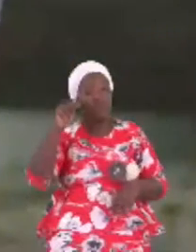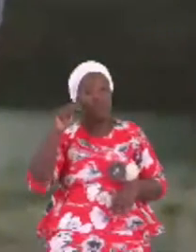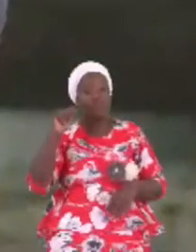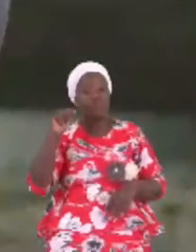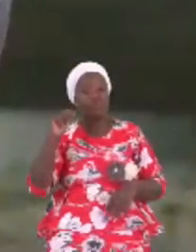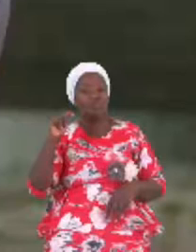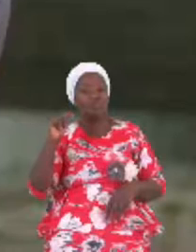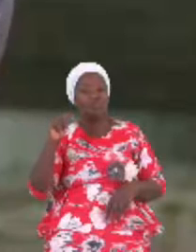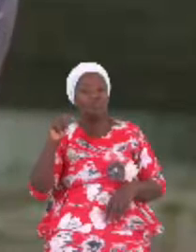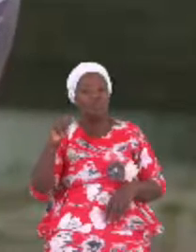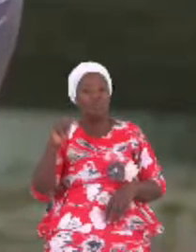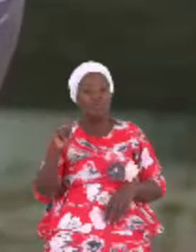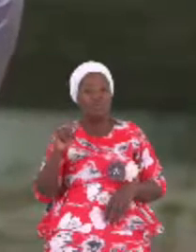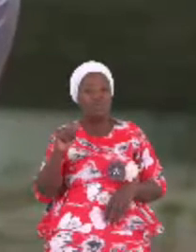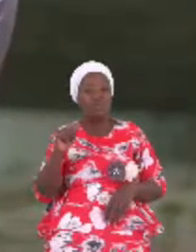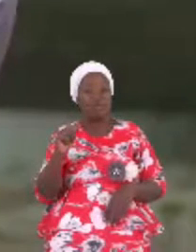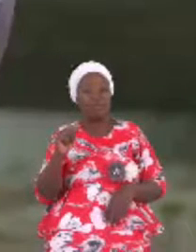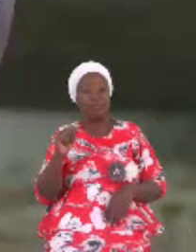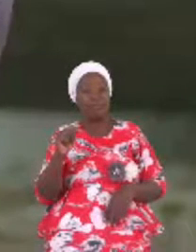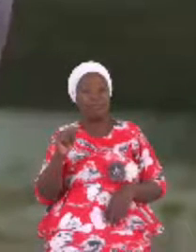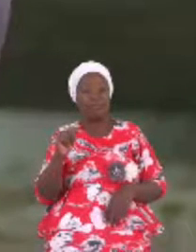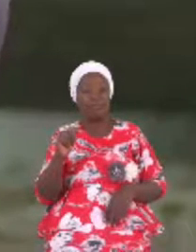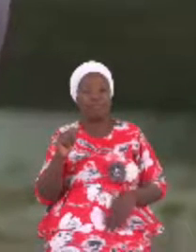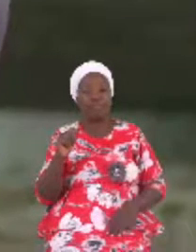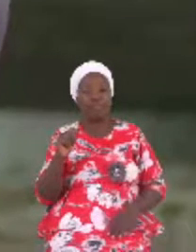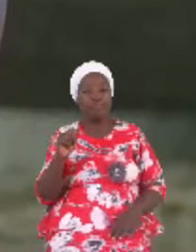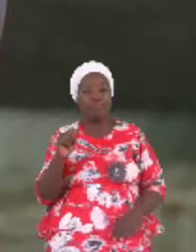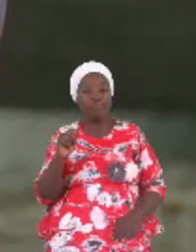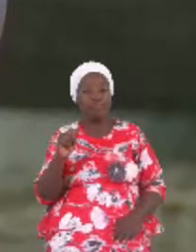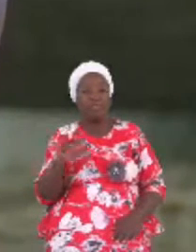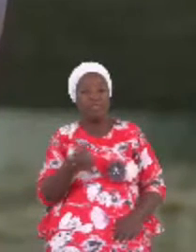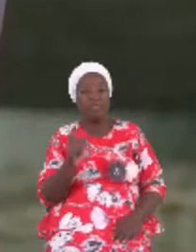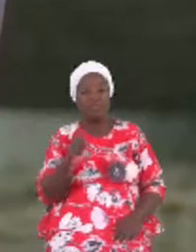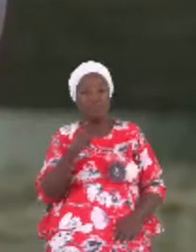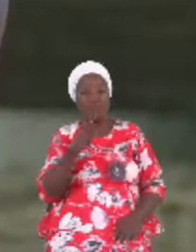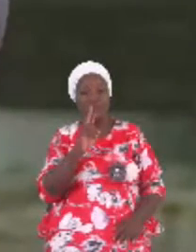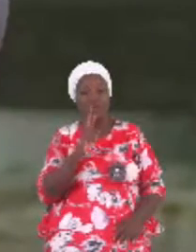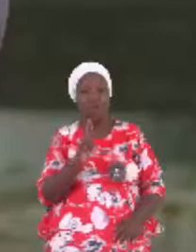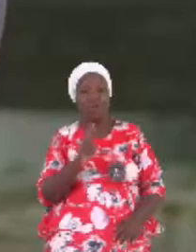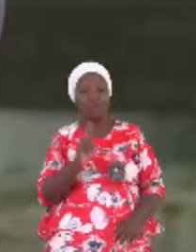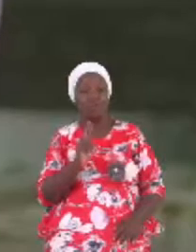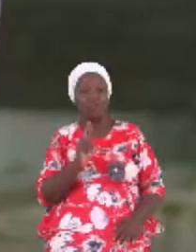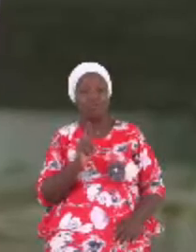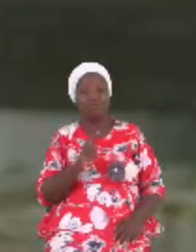Soit par SMS ou message ou SMS, partout où vous êtes.